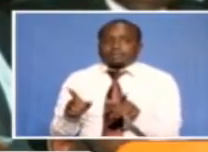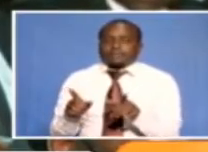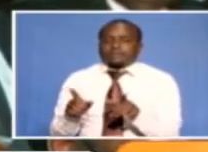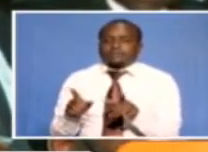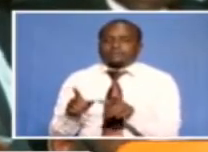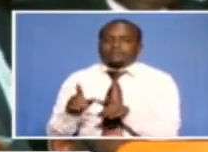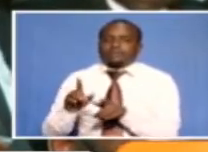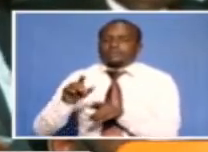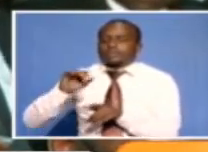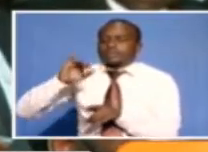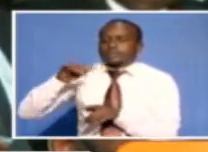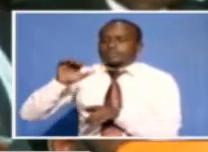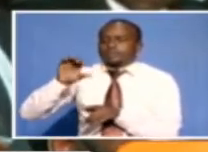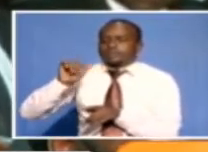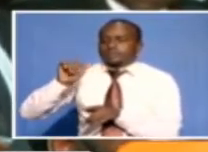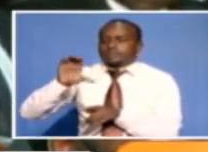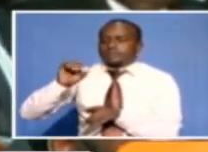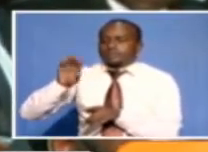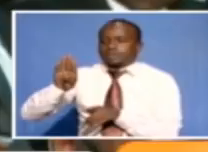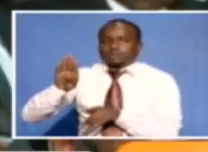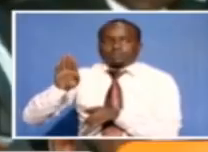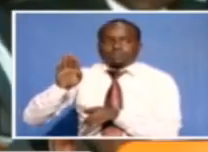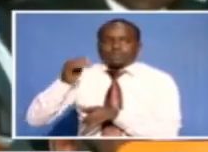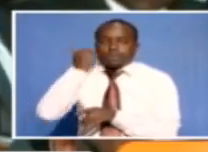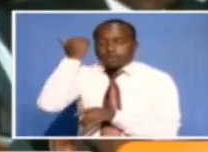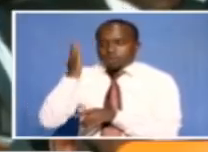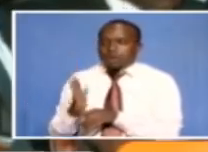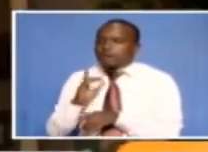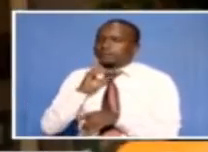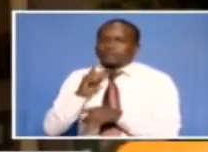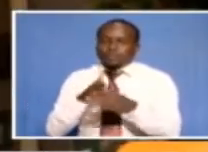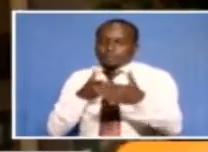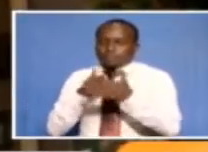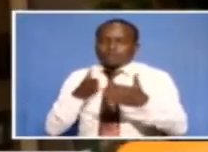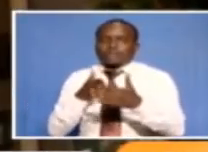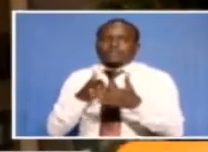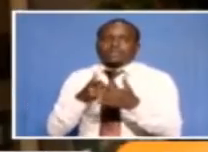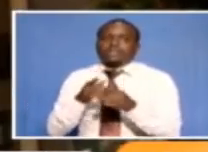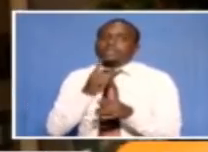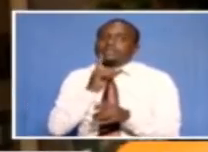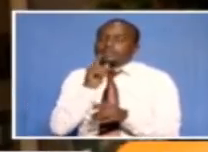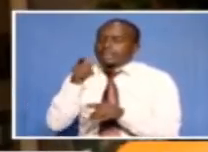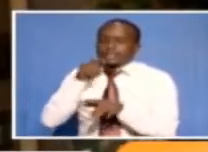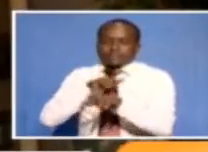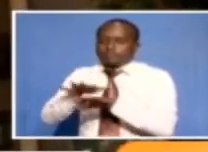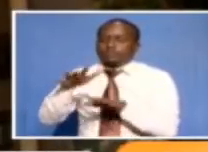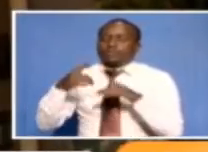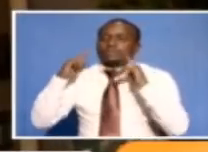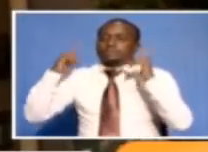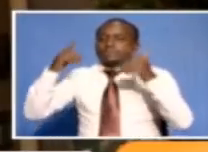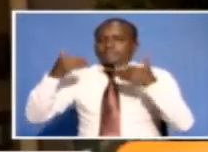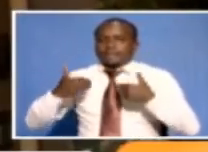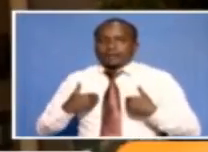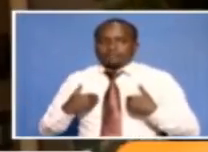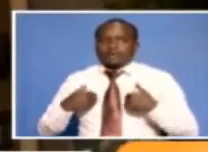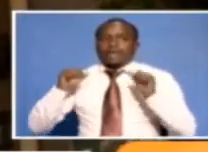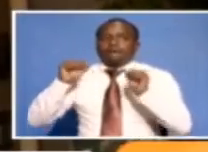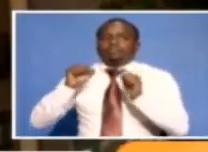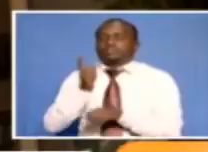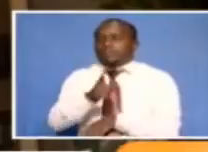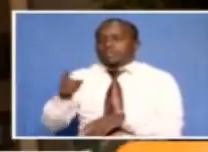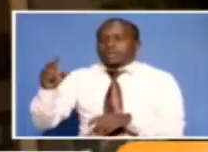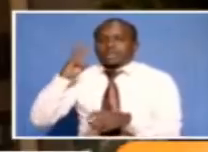ukiongozwa na Jacob Ondari unashikilia kuwa utapinga ombi hilo ukisema Obado ana ushawishi mkubwa na huenda katishia